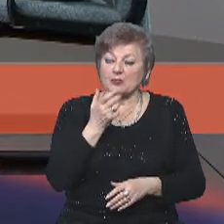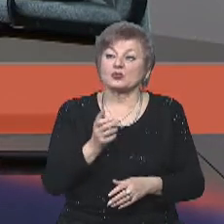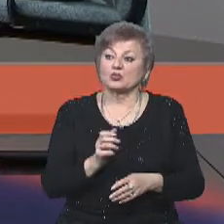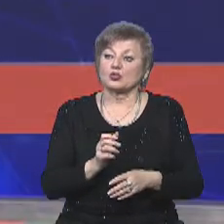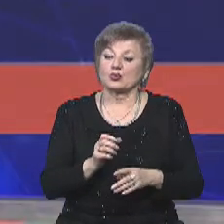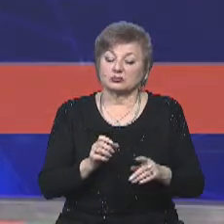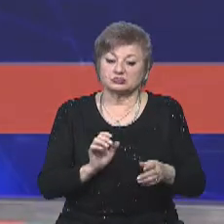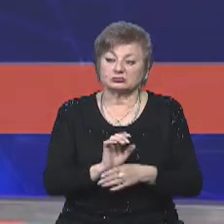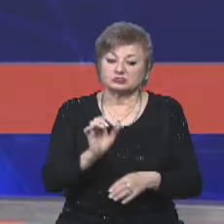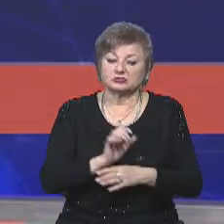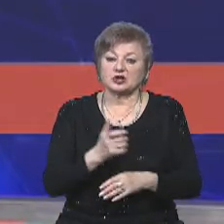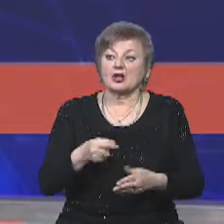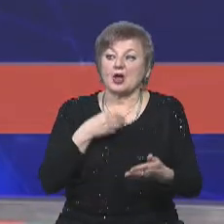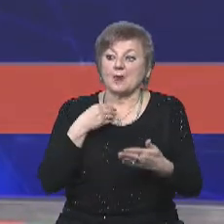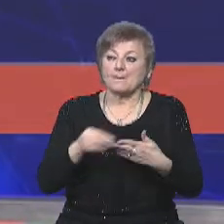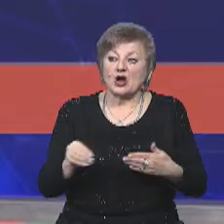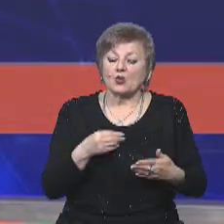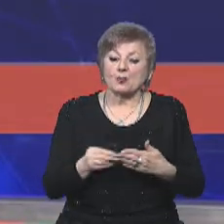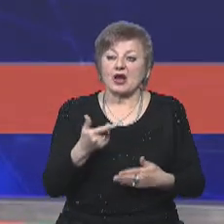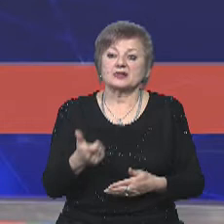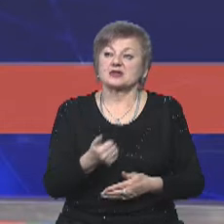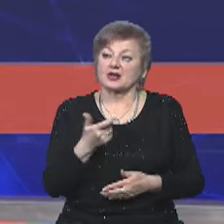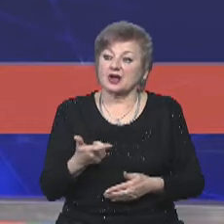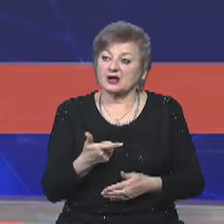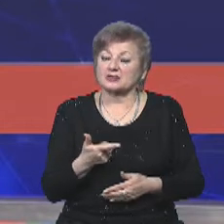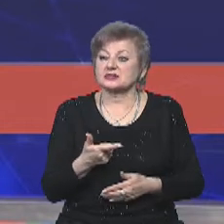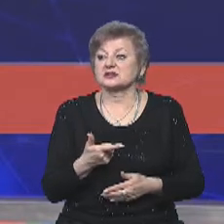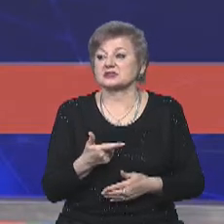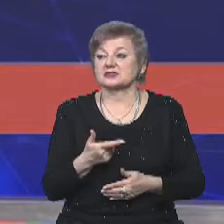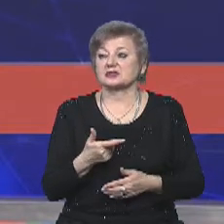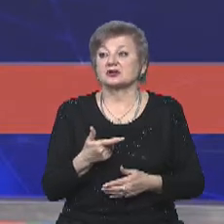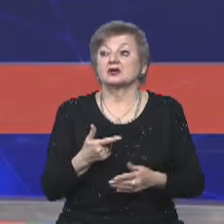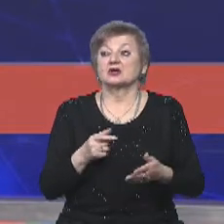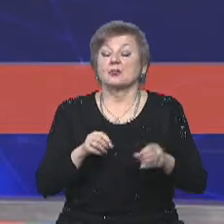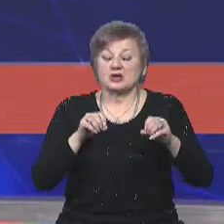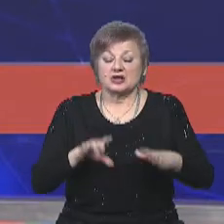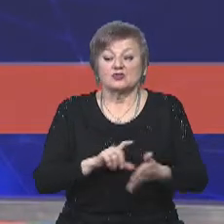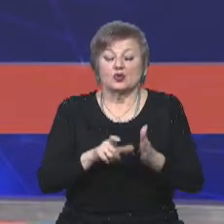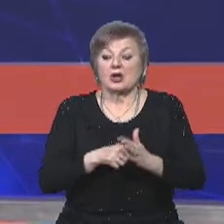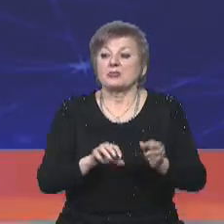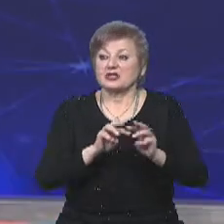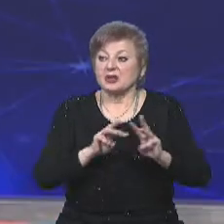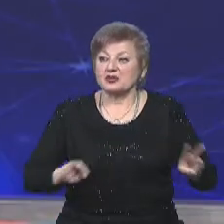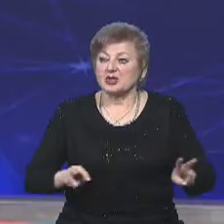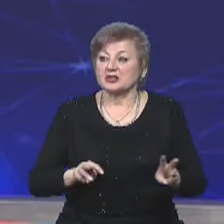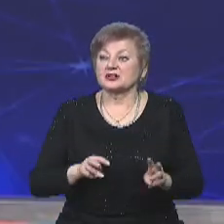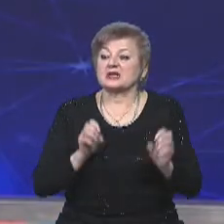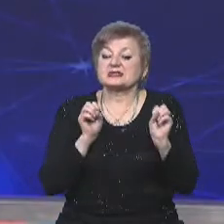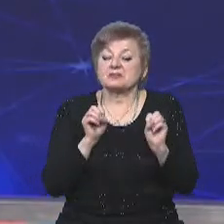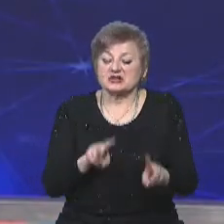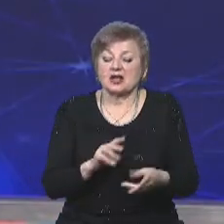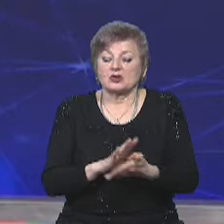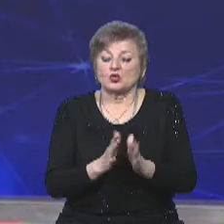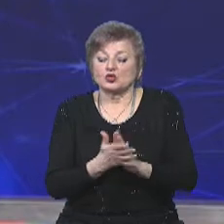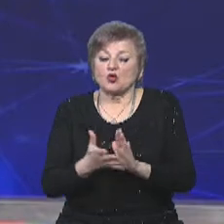теплопроизводящие организации, они покупают газ по так называемым постанове Кабинета министров ПСО, то есть подкладание специальных